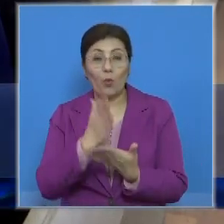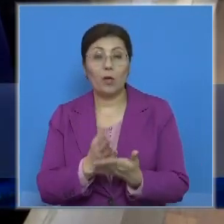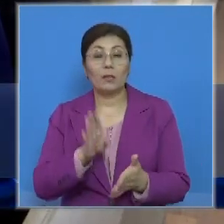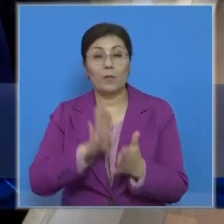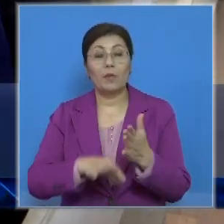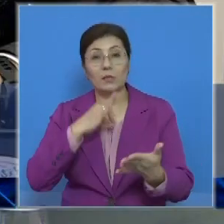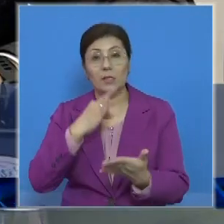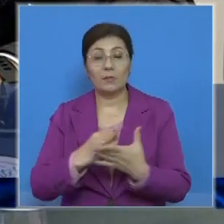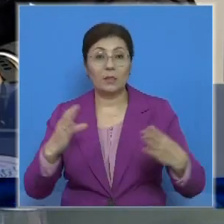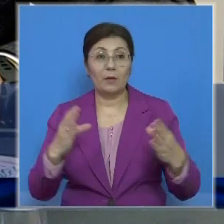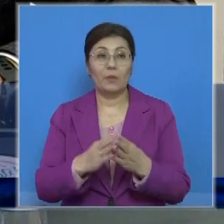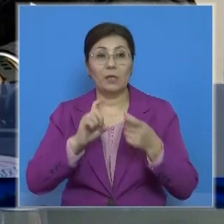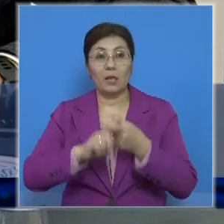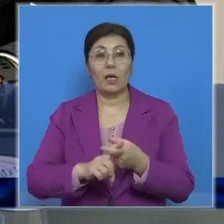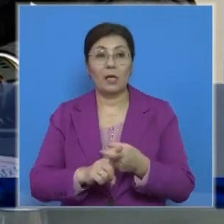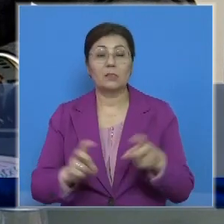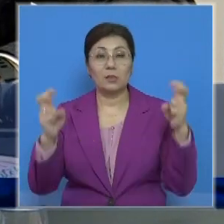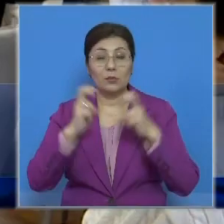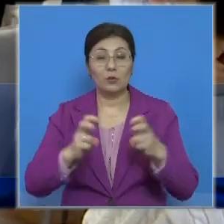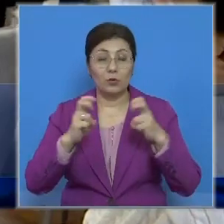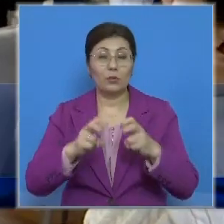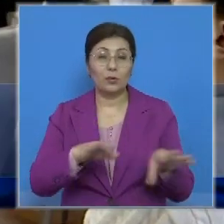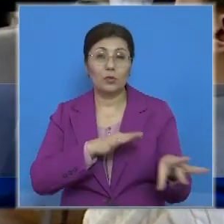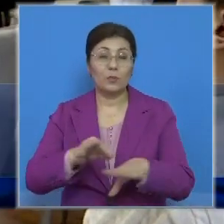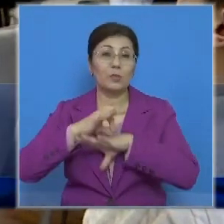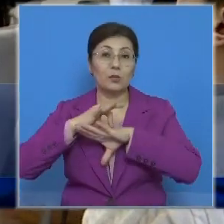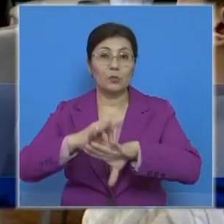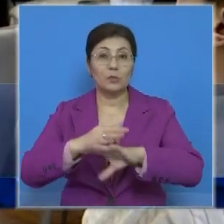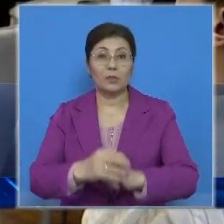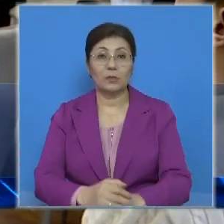қатысты сот процесі жүріп жатыр. Нұрбол Жауынбаев, Самат Қалекенов, Ақтөбе телеарнасы.